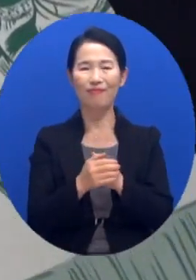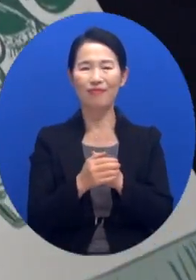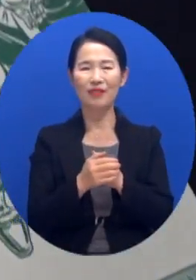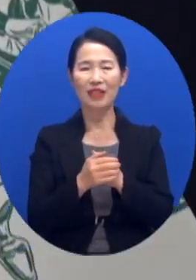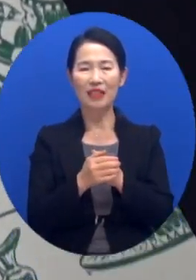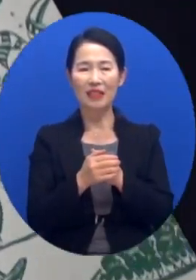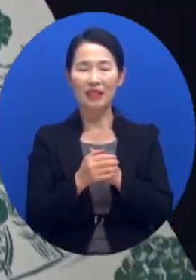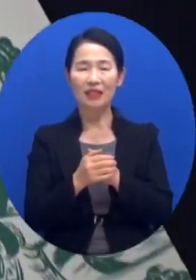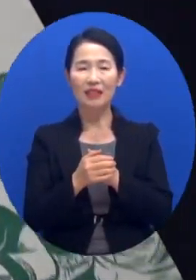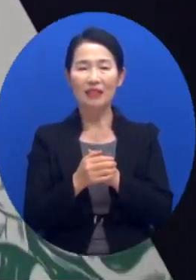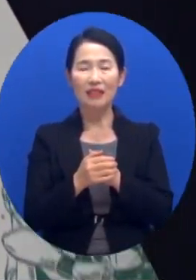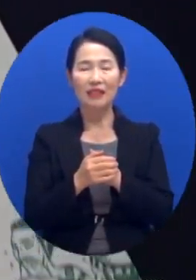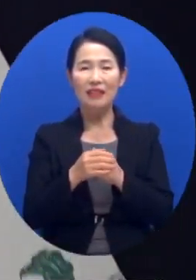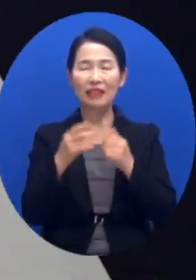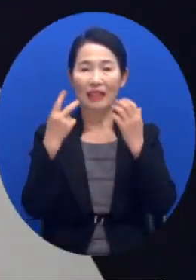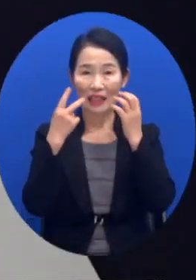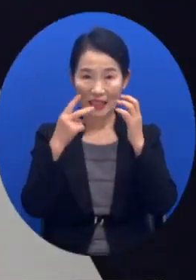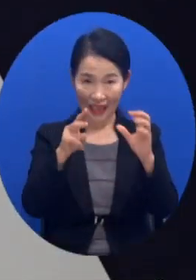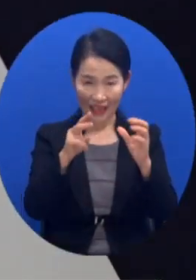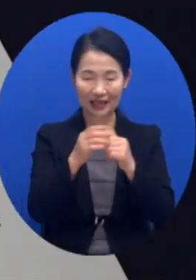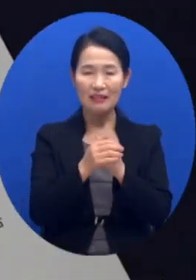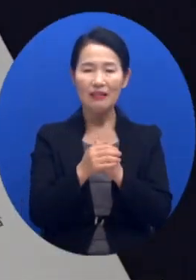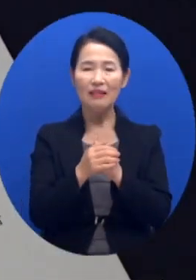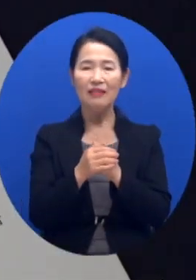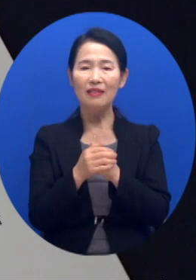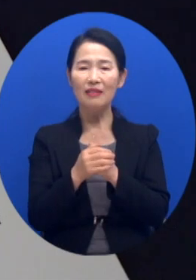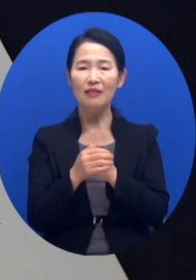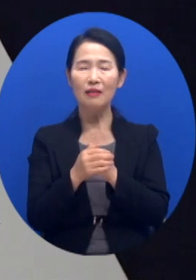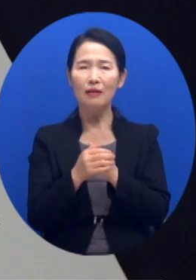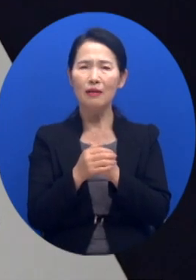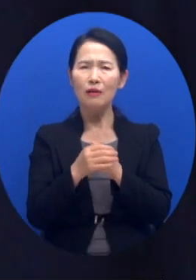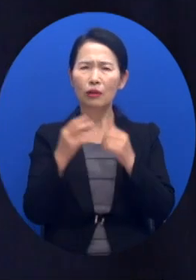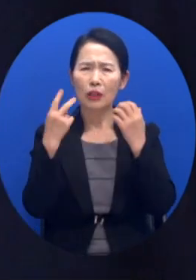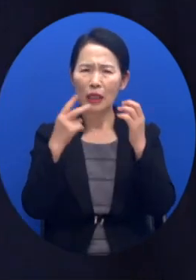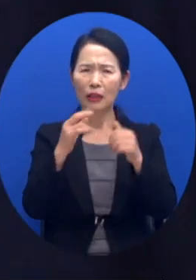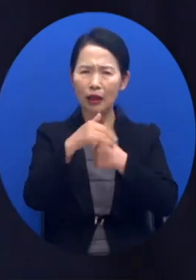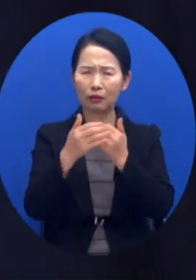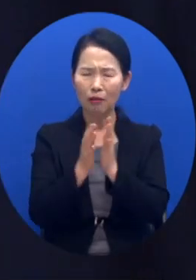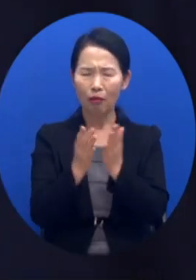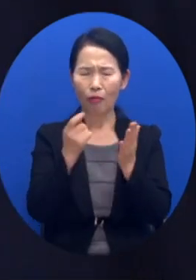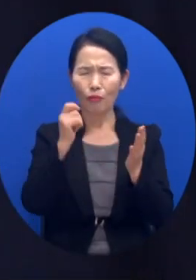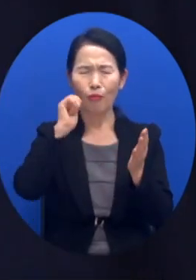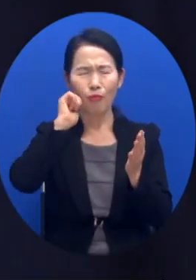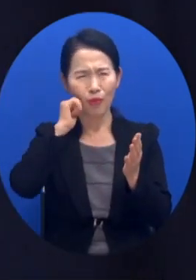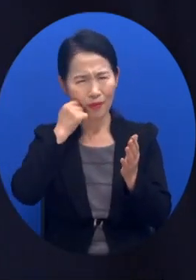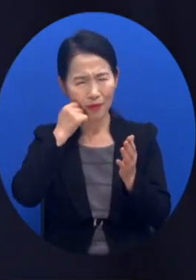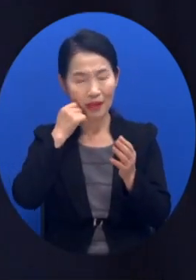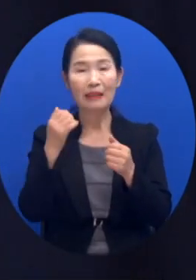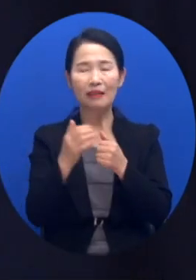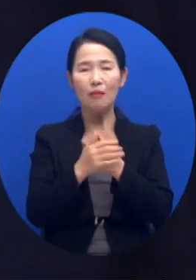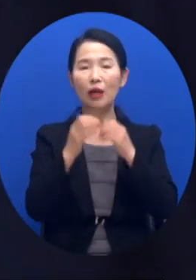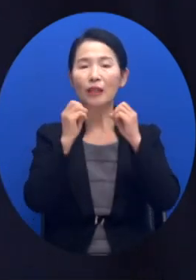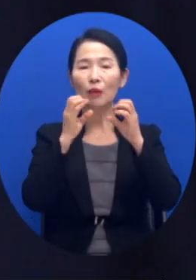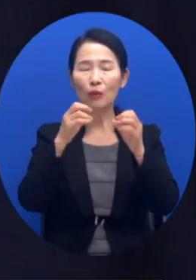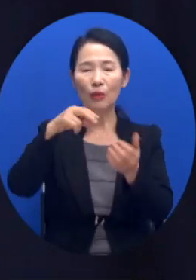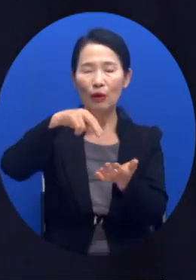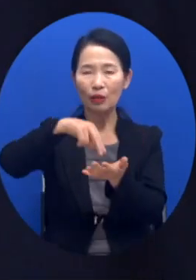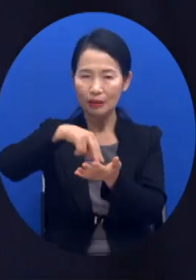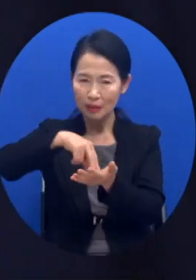친근한 성경 인물 다니엘, 하지만 그보다 덜 친근한 성경 다니엘서의 내용을 선교적 관점으로 읽어보기 위한